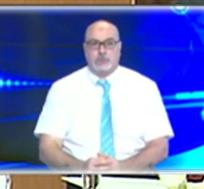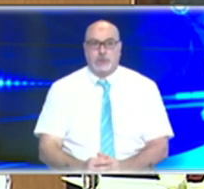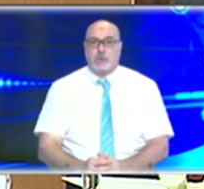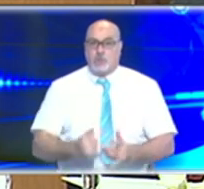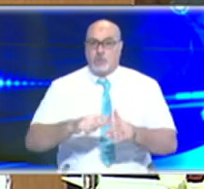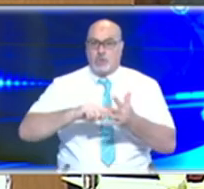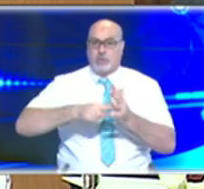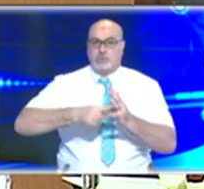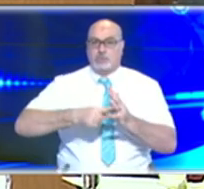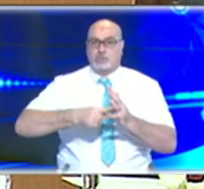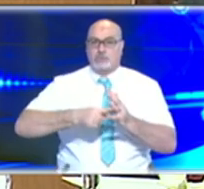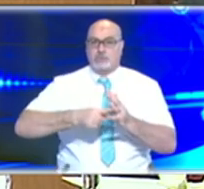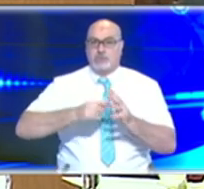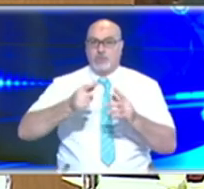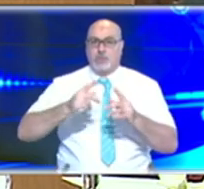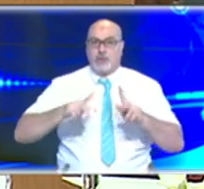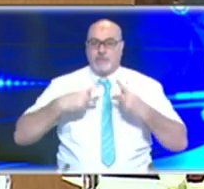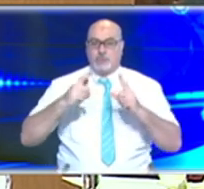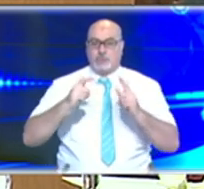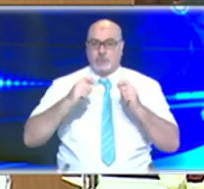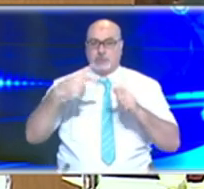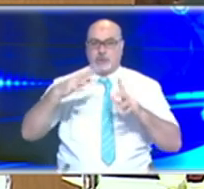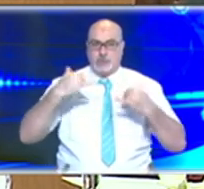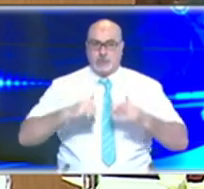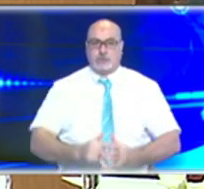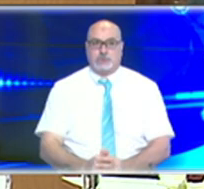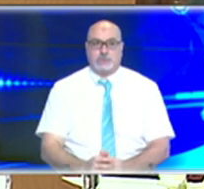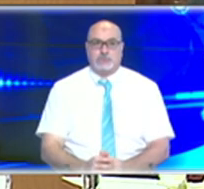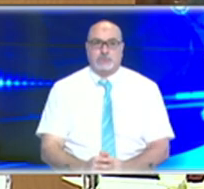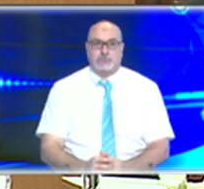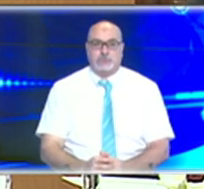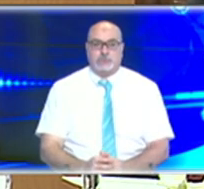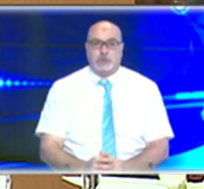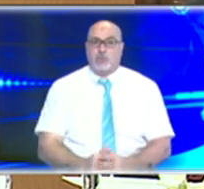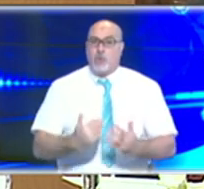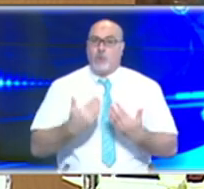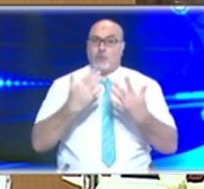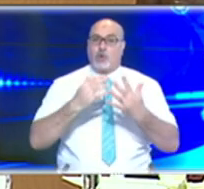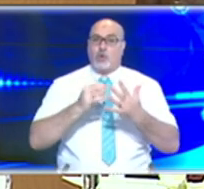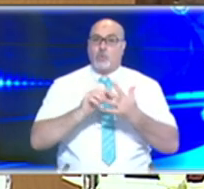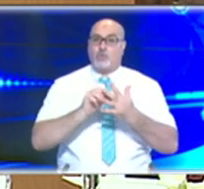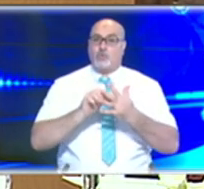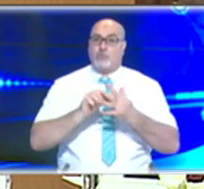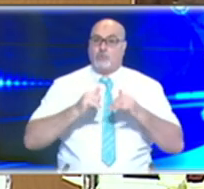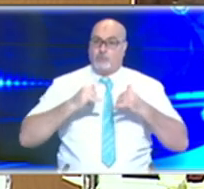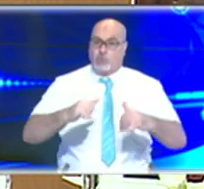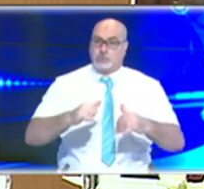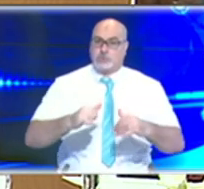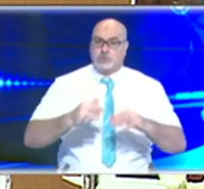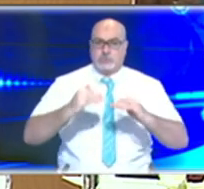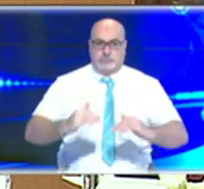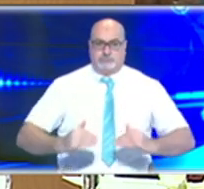مفصلية في الحياة السياسية لبلدنا، سيعطي قوة كبيرة لبلدنا